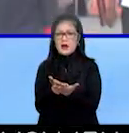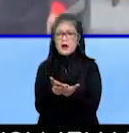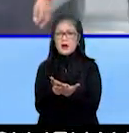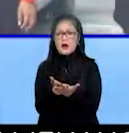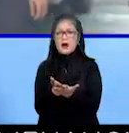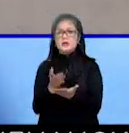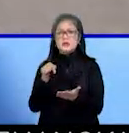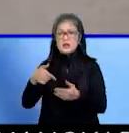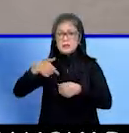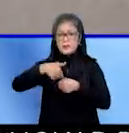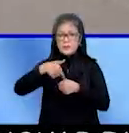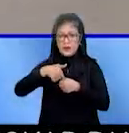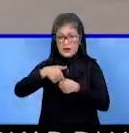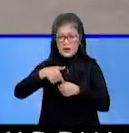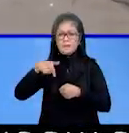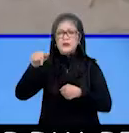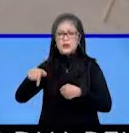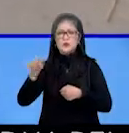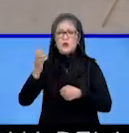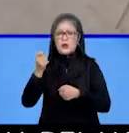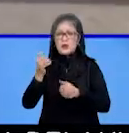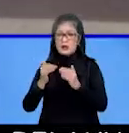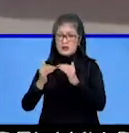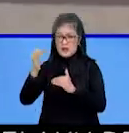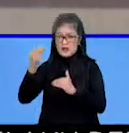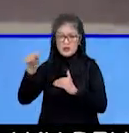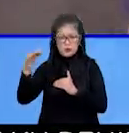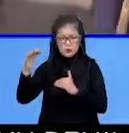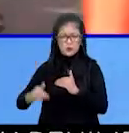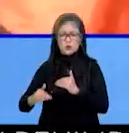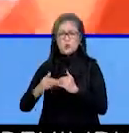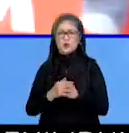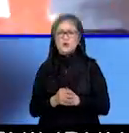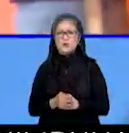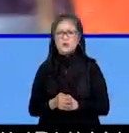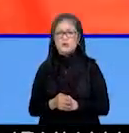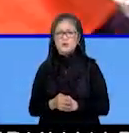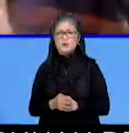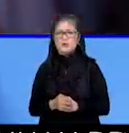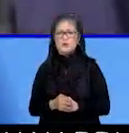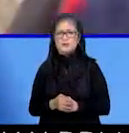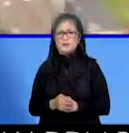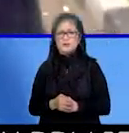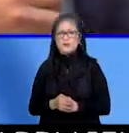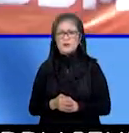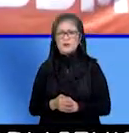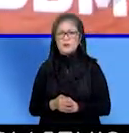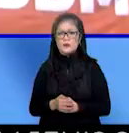membatalkannya harga kenaikan bahan bakar minyak, subsidi Pertalite dan juga solar. Di mana aksi unjuk rasa ini